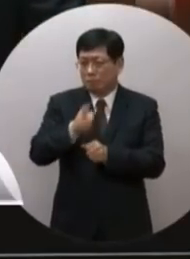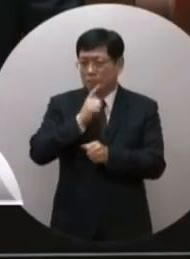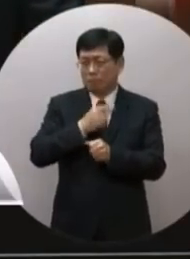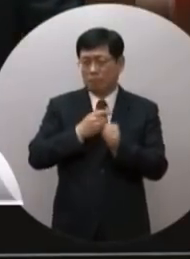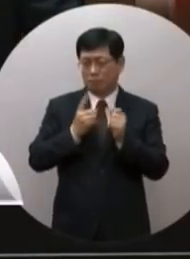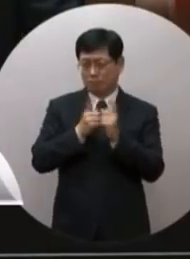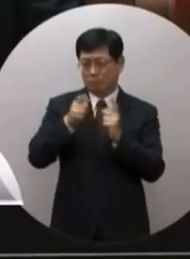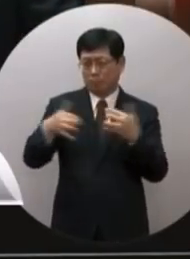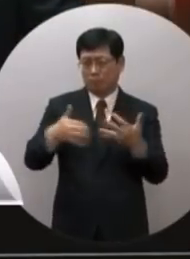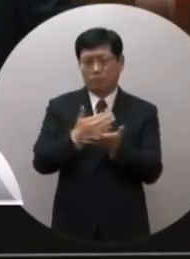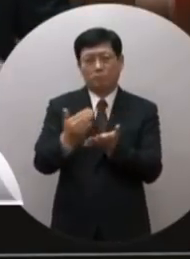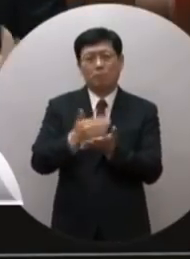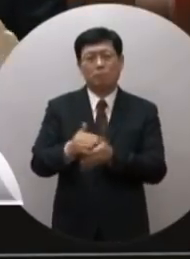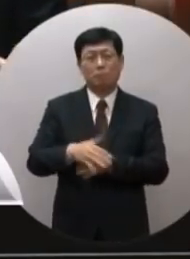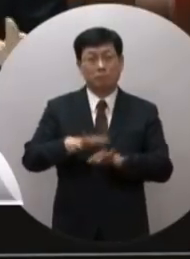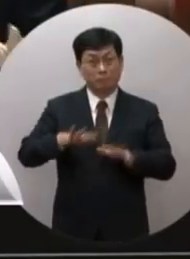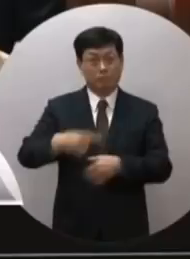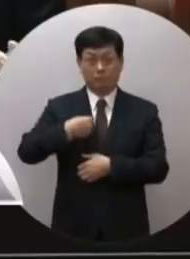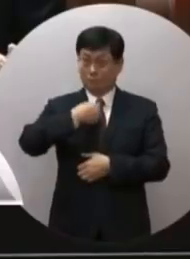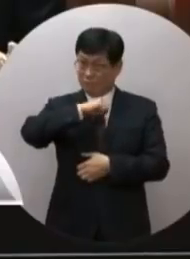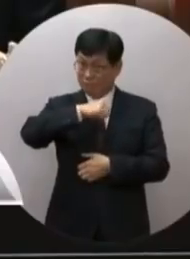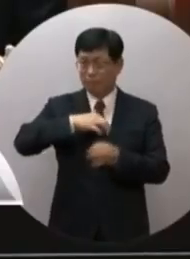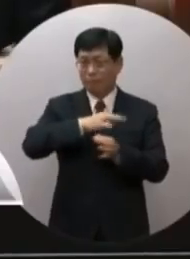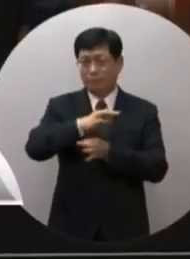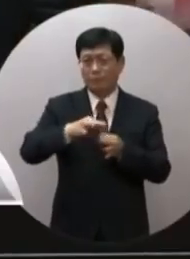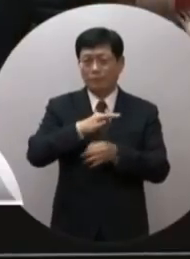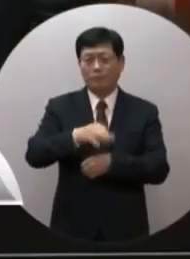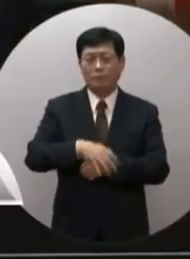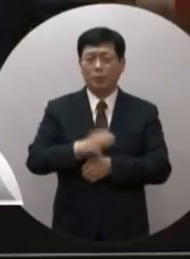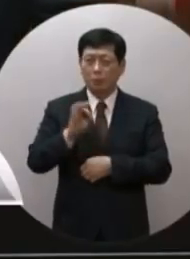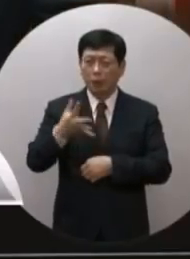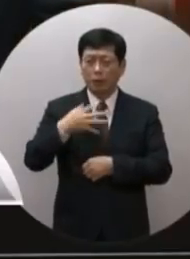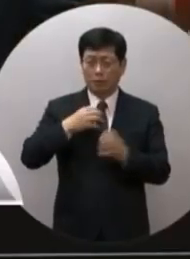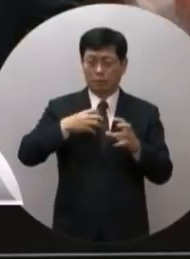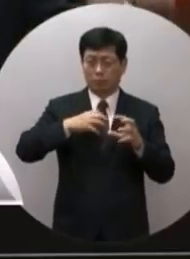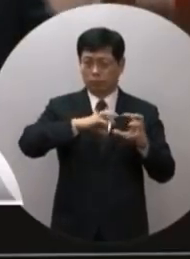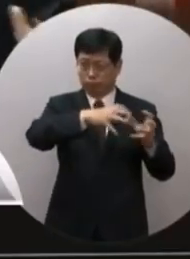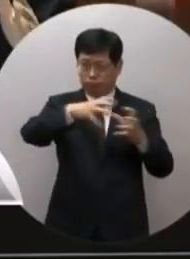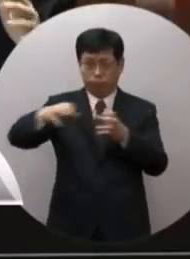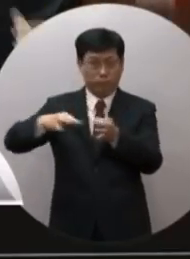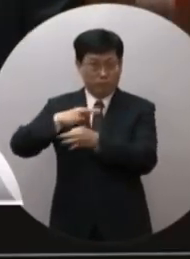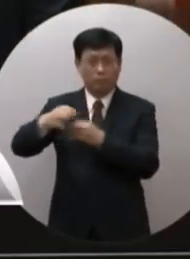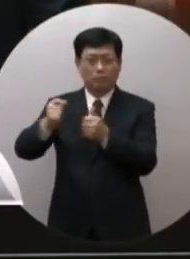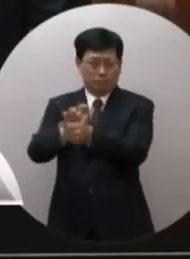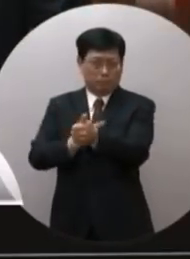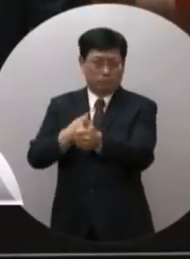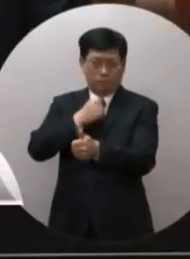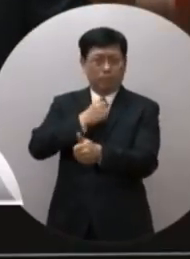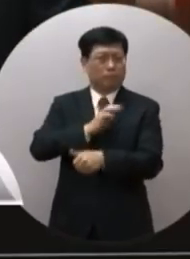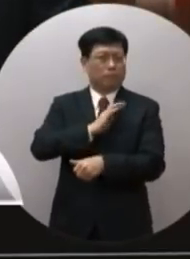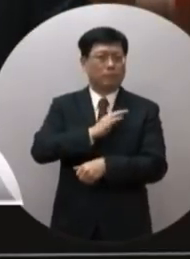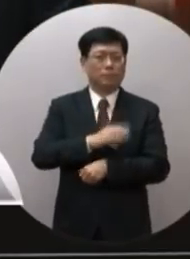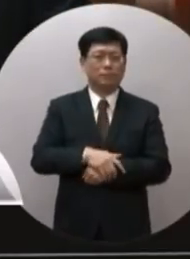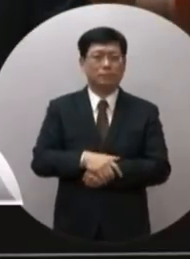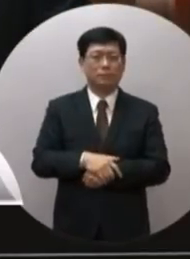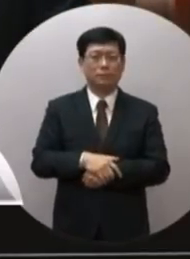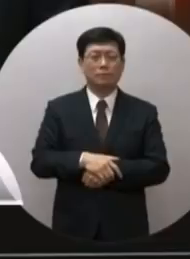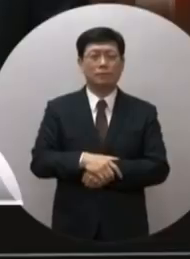谨慎面对现在台湾的经济，因为全世界的经济一定会影响到台湾的经济发